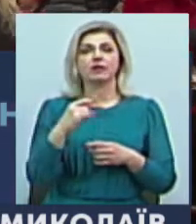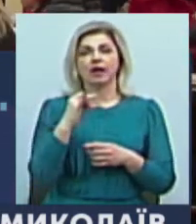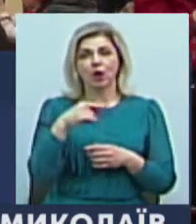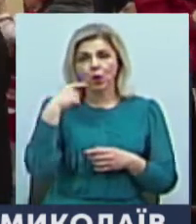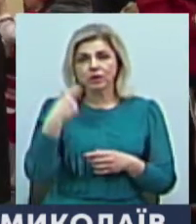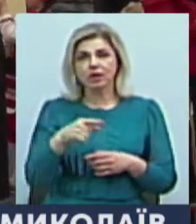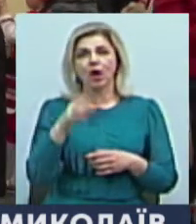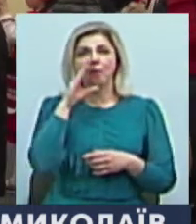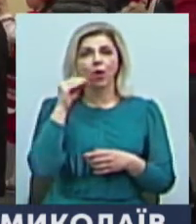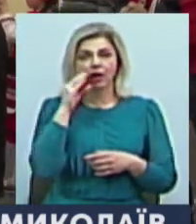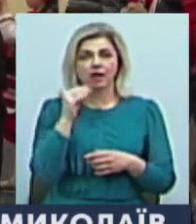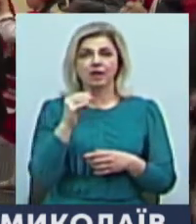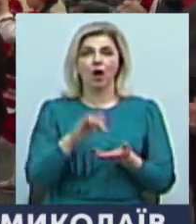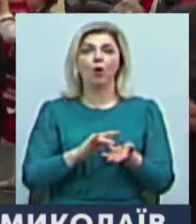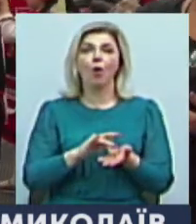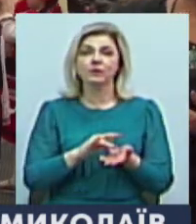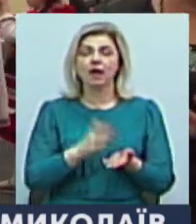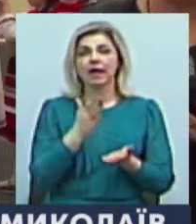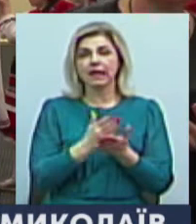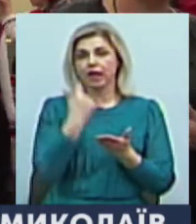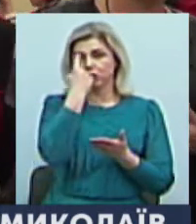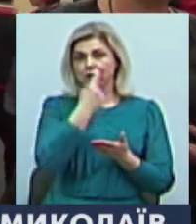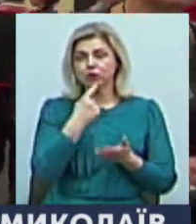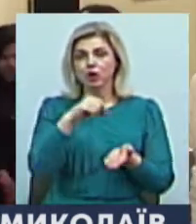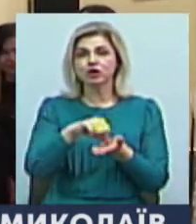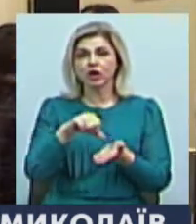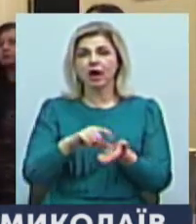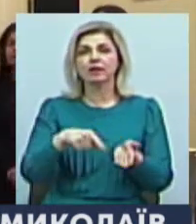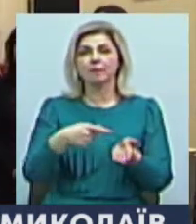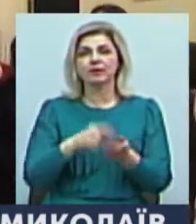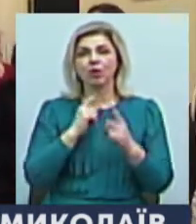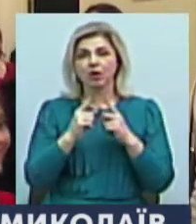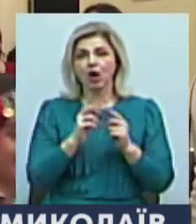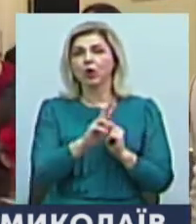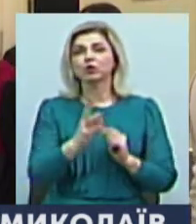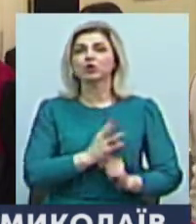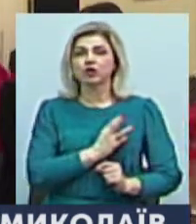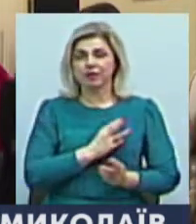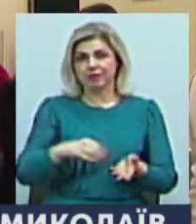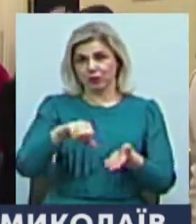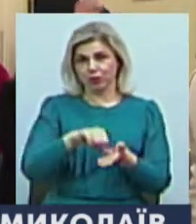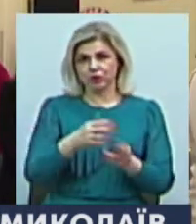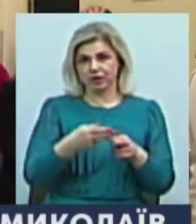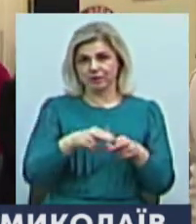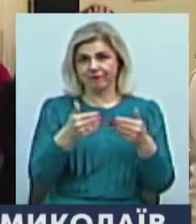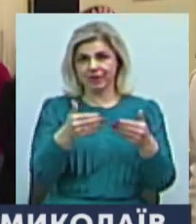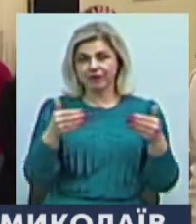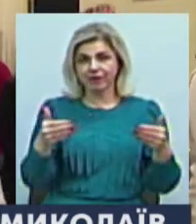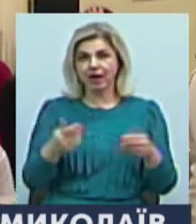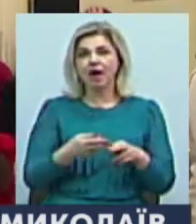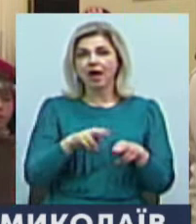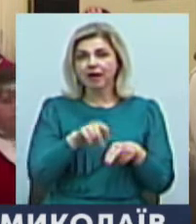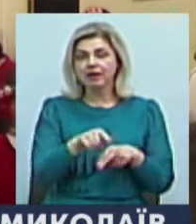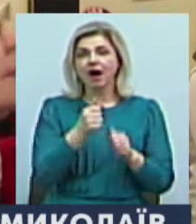російська, болгарська, ромська. Є індивідуальні члени міської ради, котрі також виявили бажання взяти участь у цій виставці. Це наш